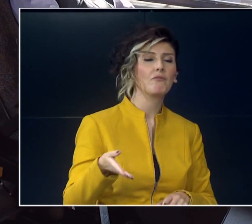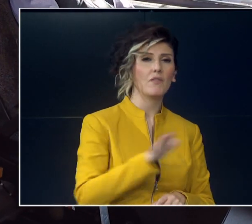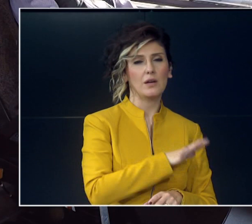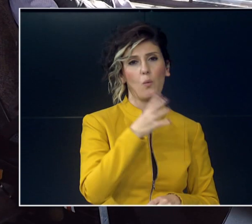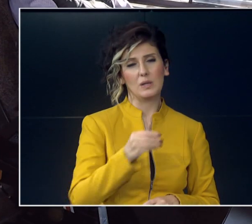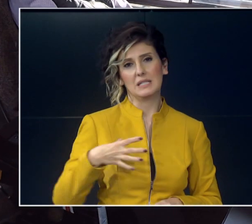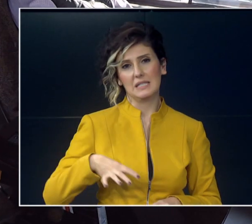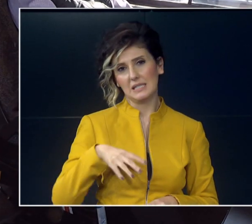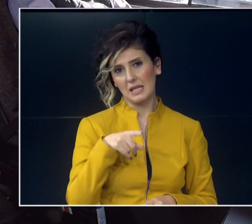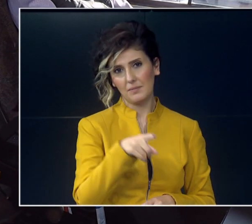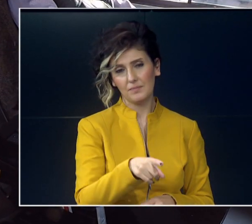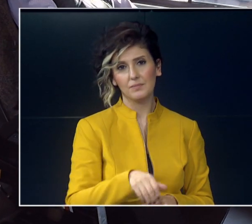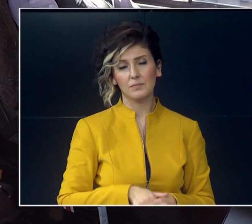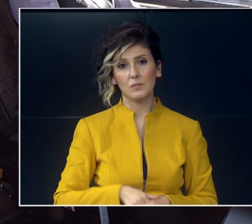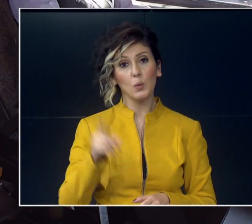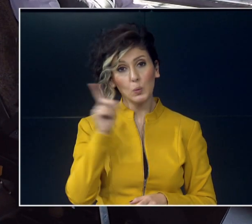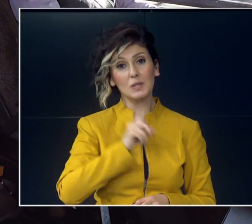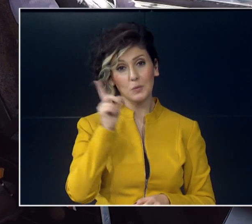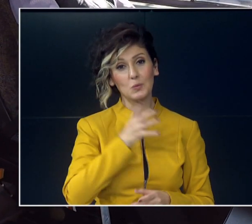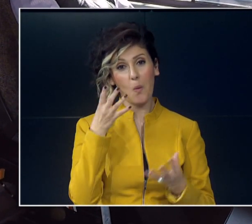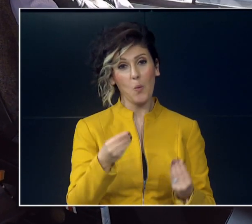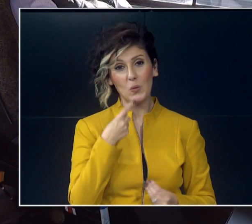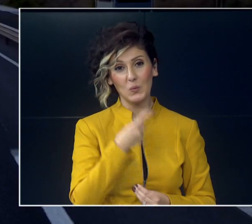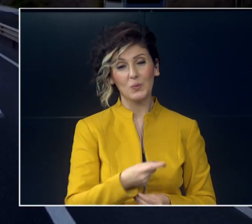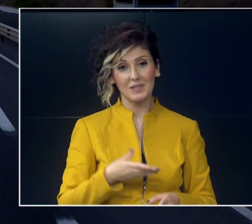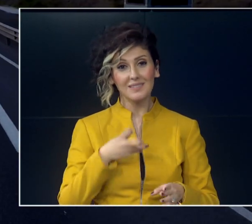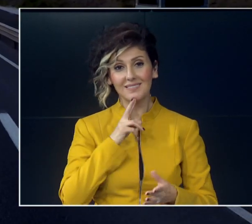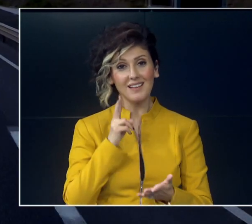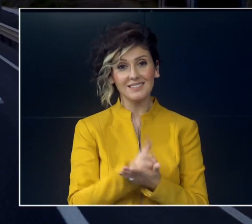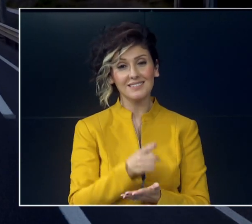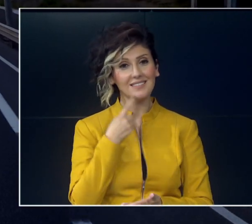istedim. O %100 oldu, kesinlikle.